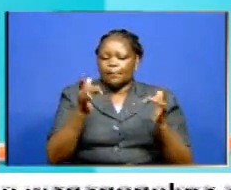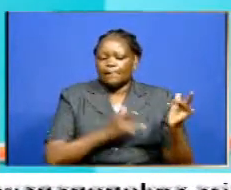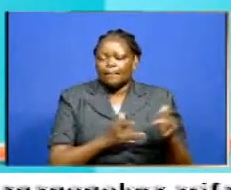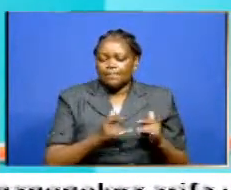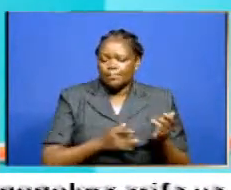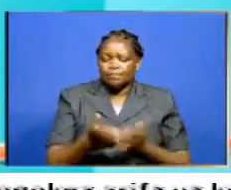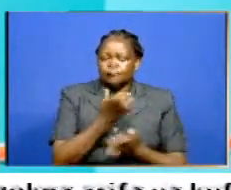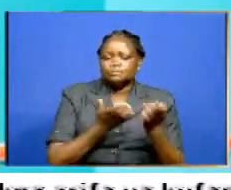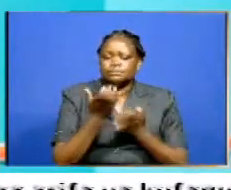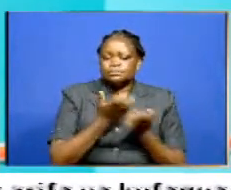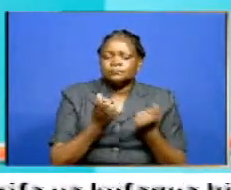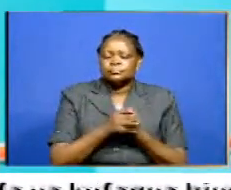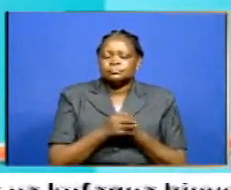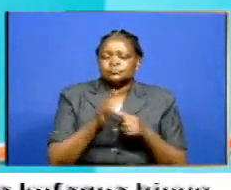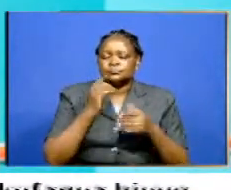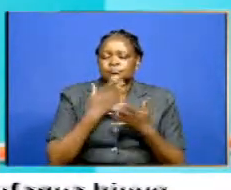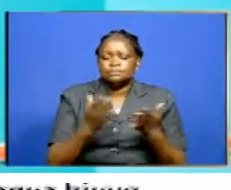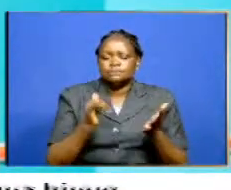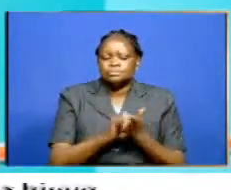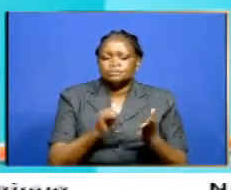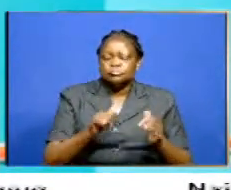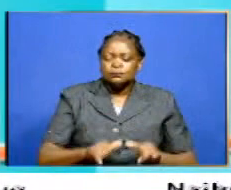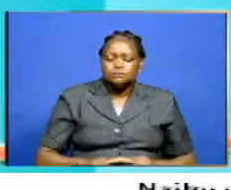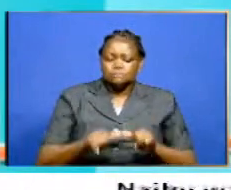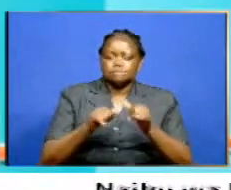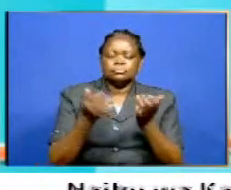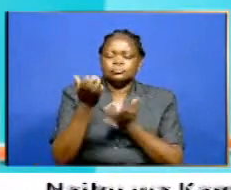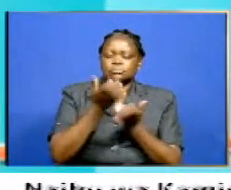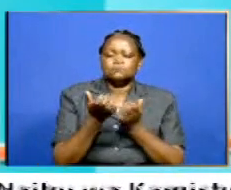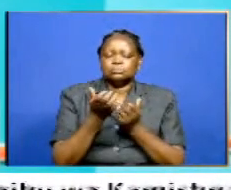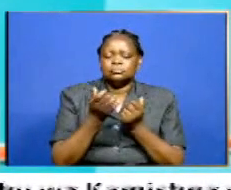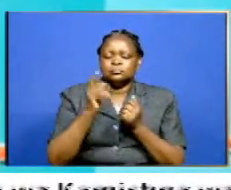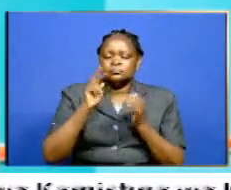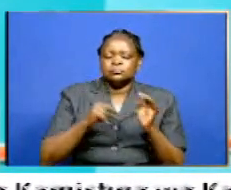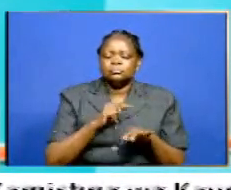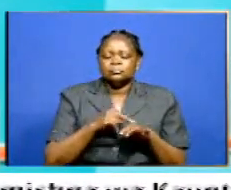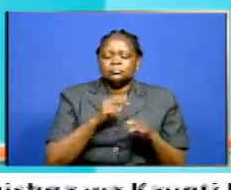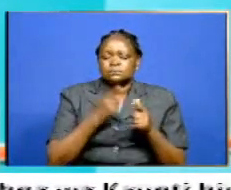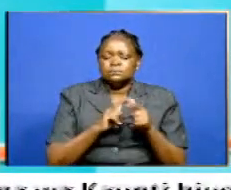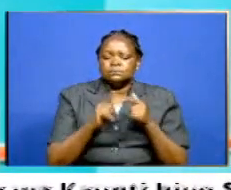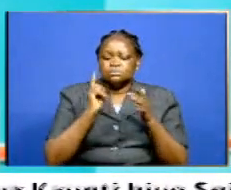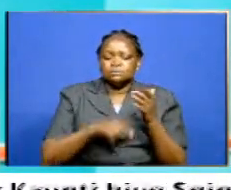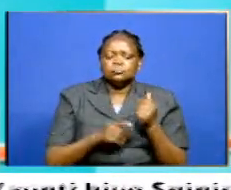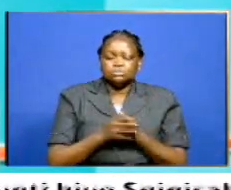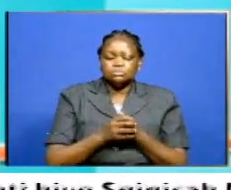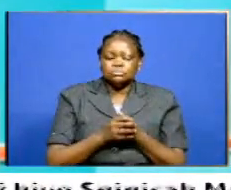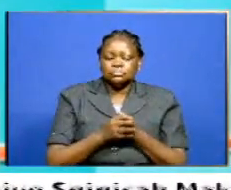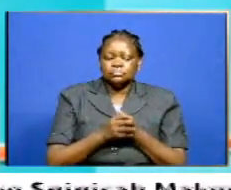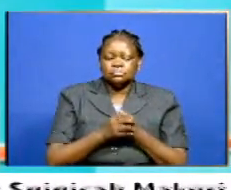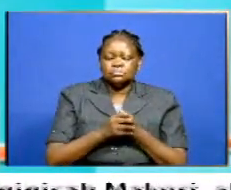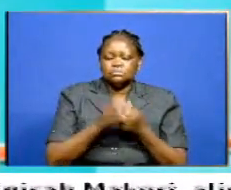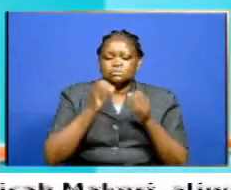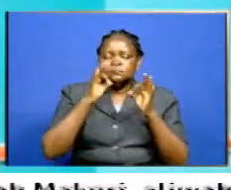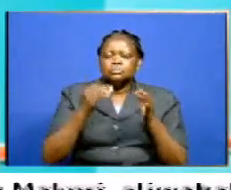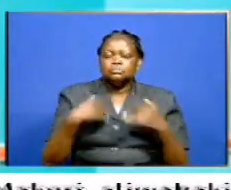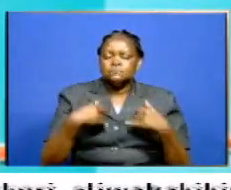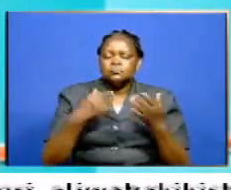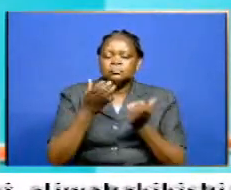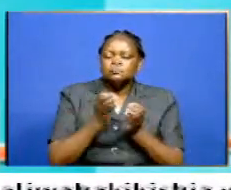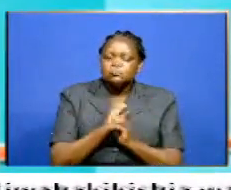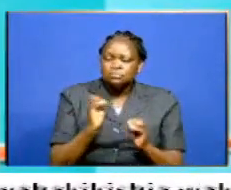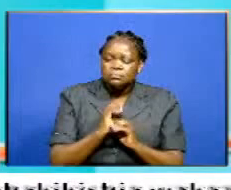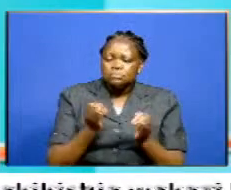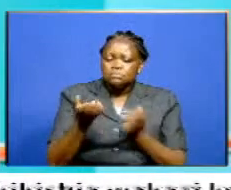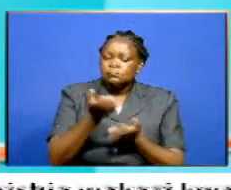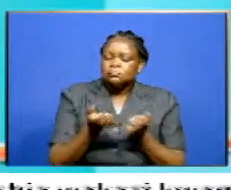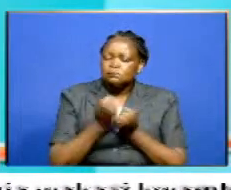ambacho kinaendeleza uchumi ya taifa ni kitu kinaitwa spending ama transaction. Kama hakuna transaction in an economy,